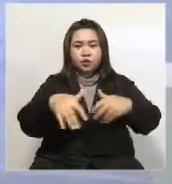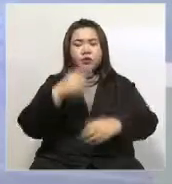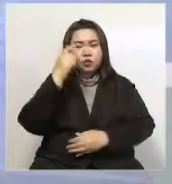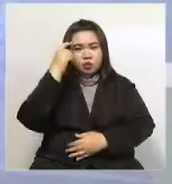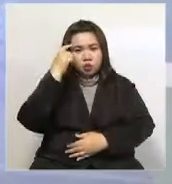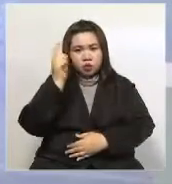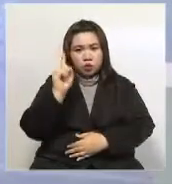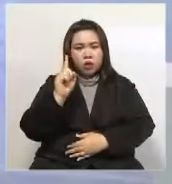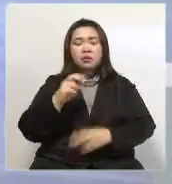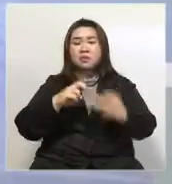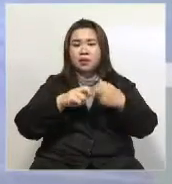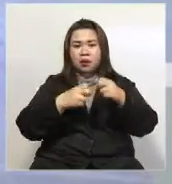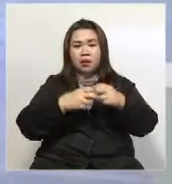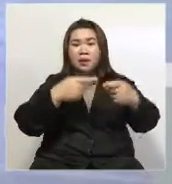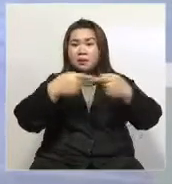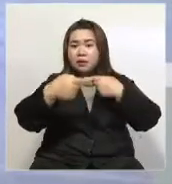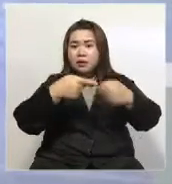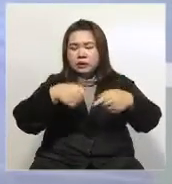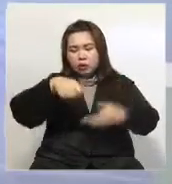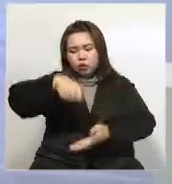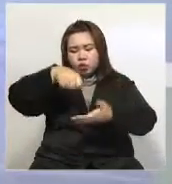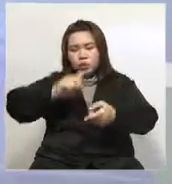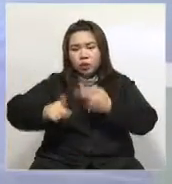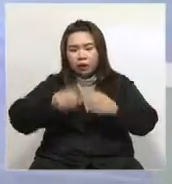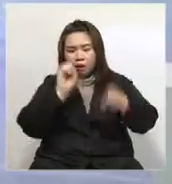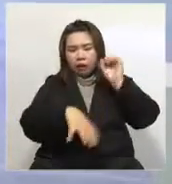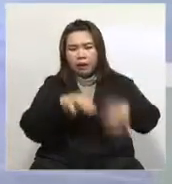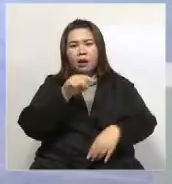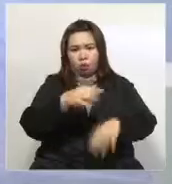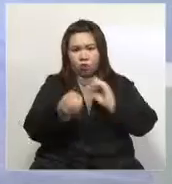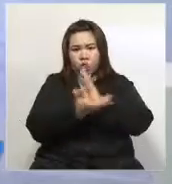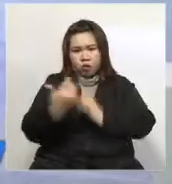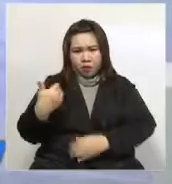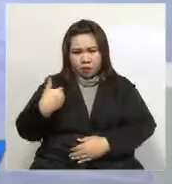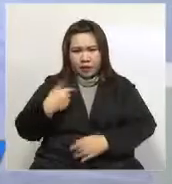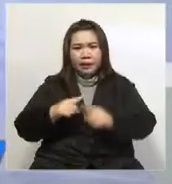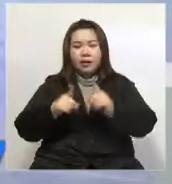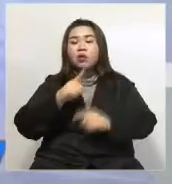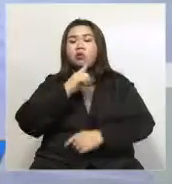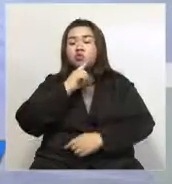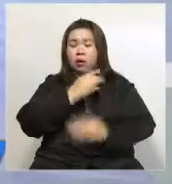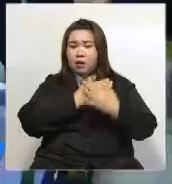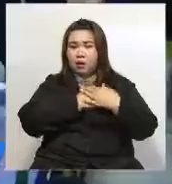ได้รับรู้ถึงผลกระทบของขยะพลาสติกค่ะตามแนวคิดของการจัดงานรักโลกเลิกพลาสติกค่ะ